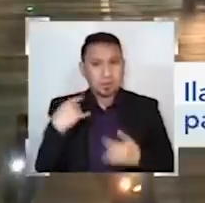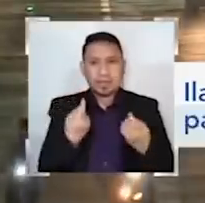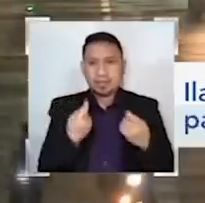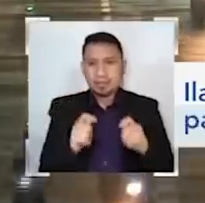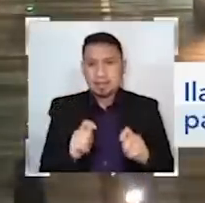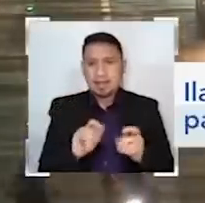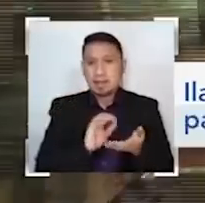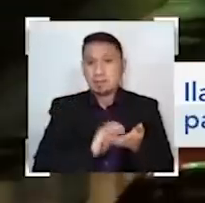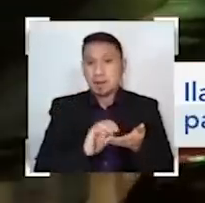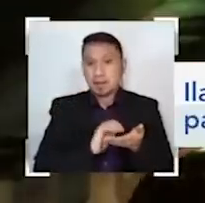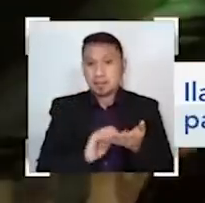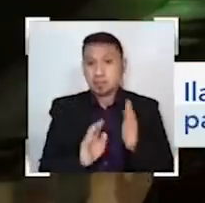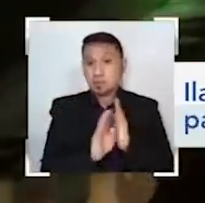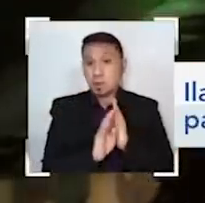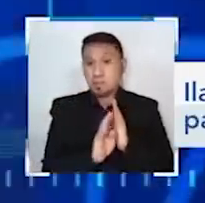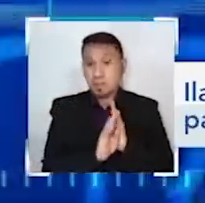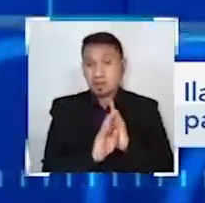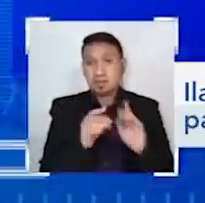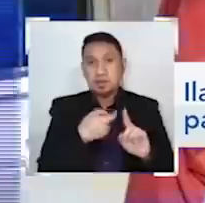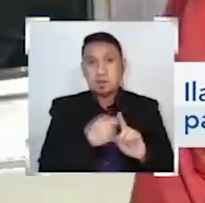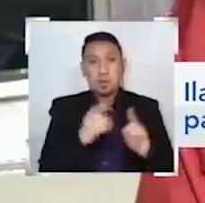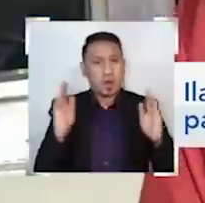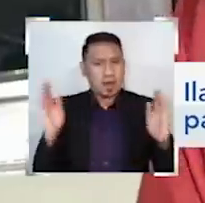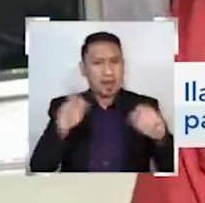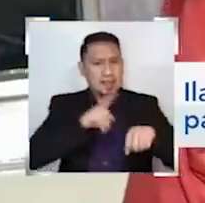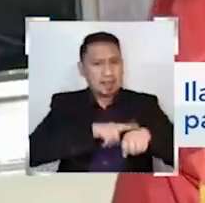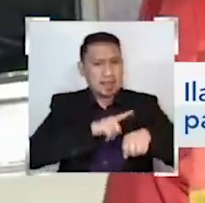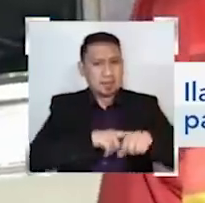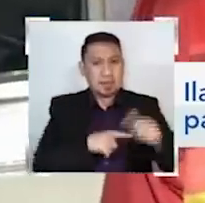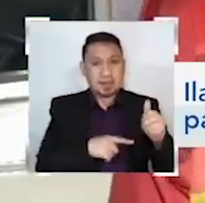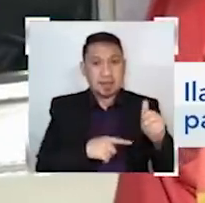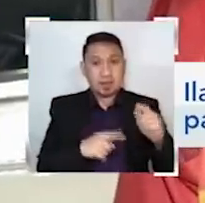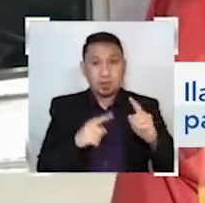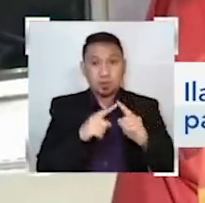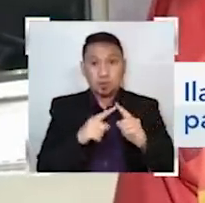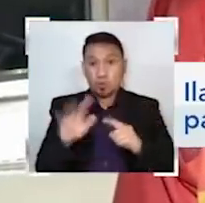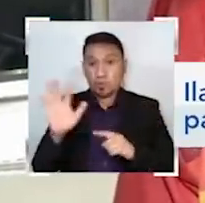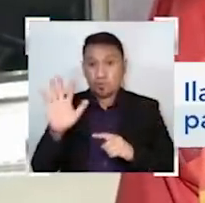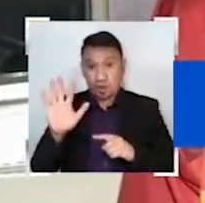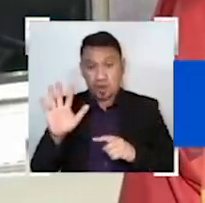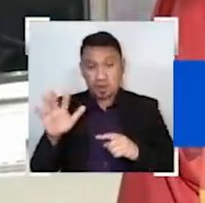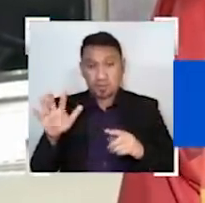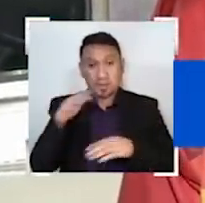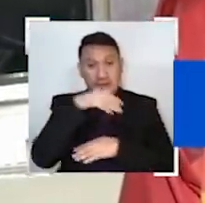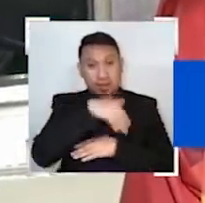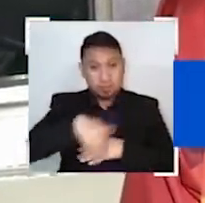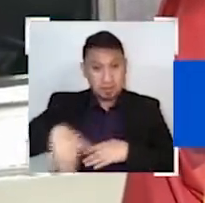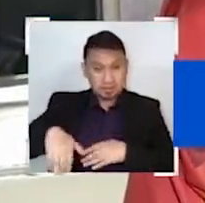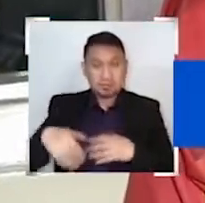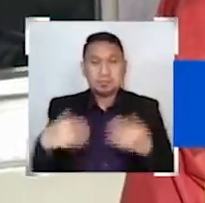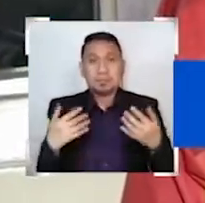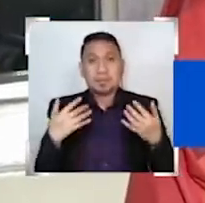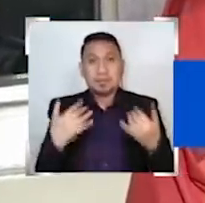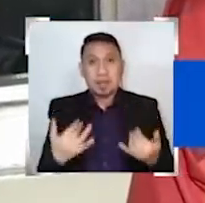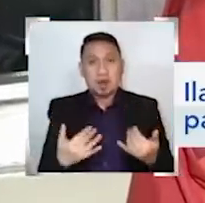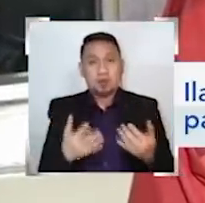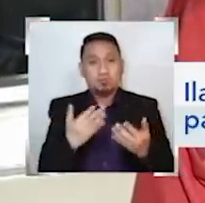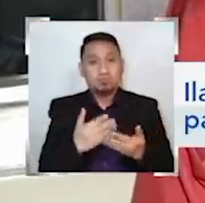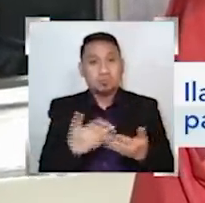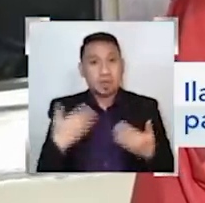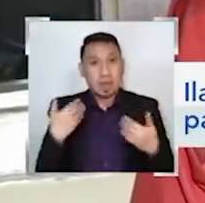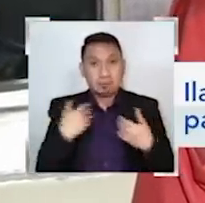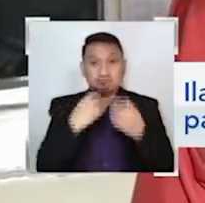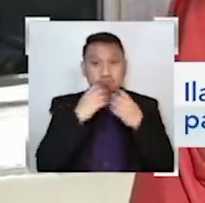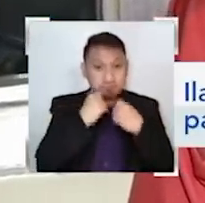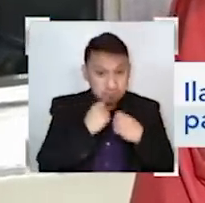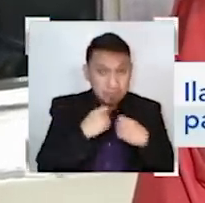mga provincial bus mula 10 p.m. hanggang 5 a.m. Malaking tulong po ito kasi una sa lahat, nakakatipid tayo ng oras. Pangalawa,